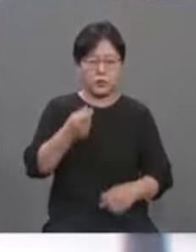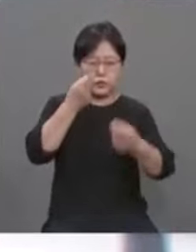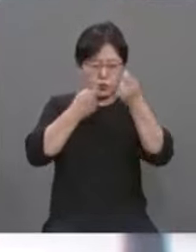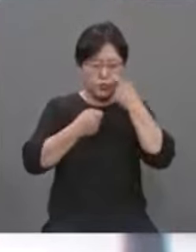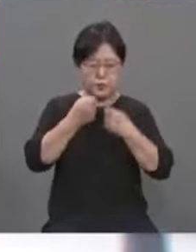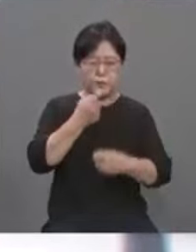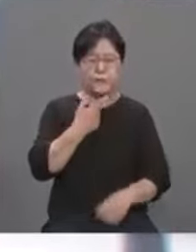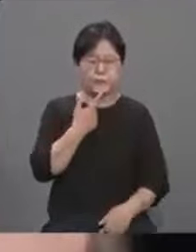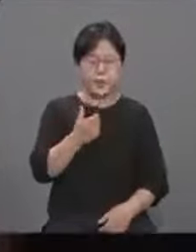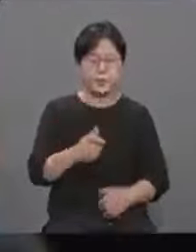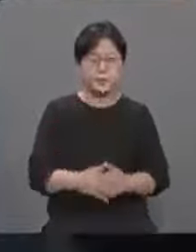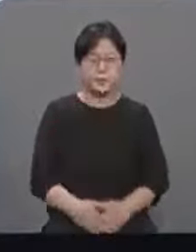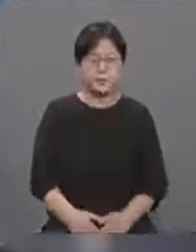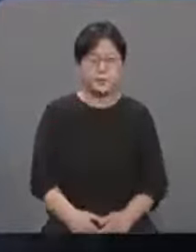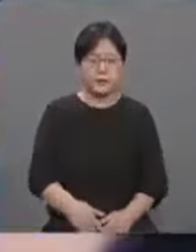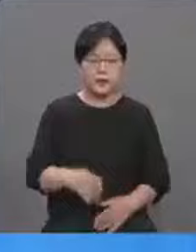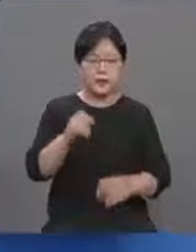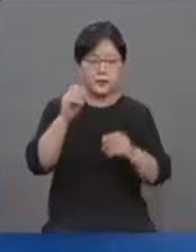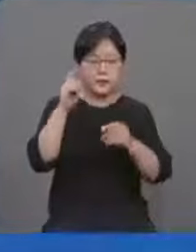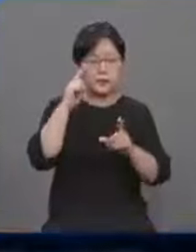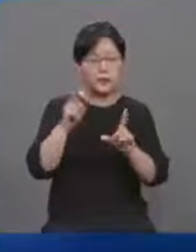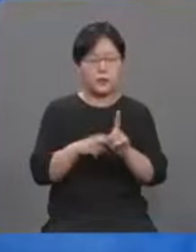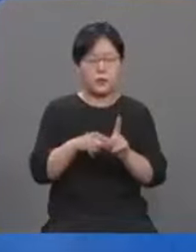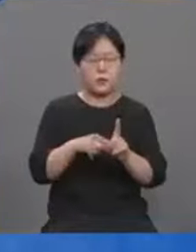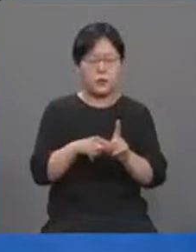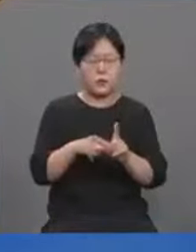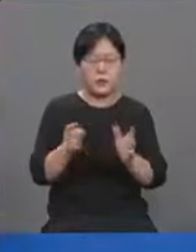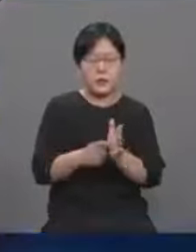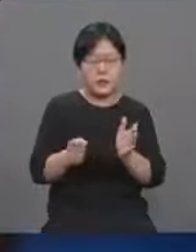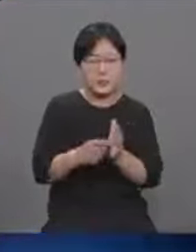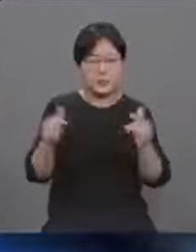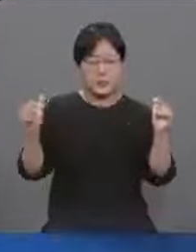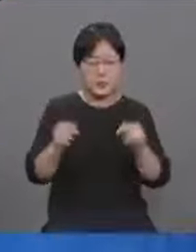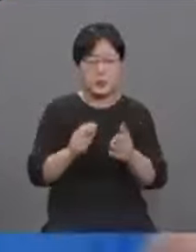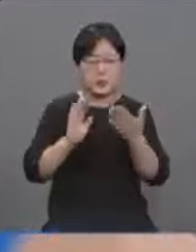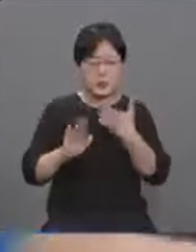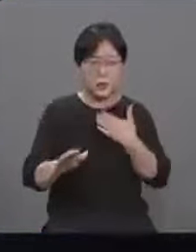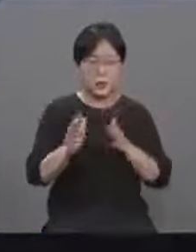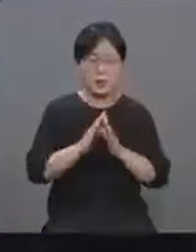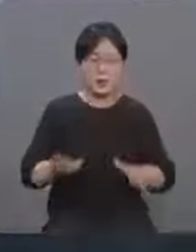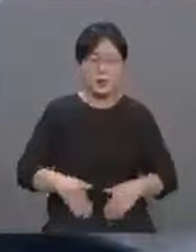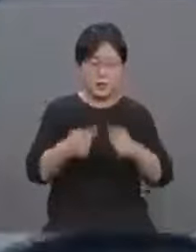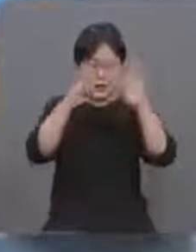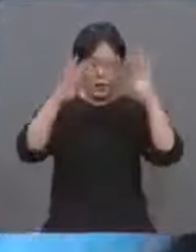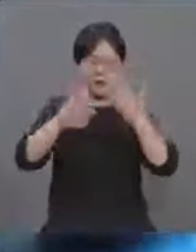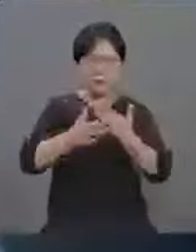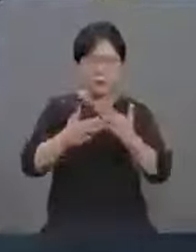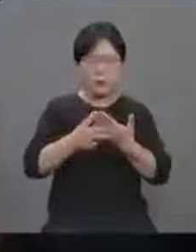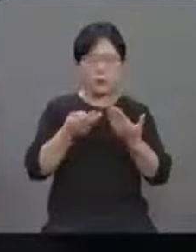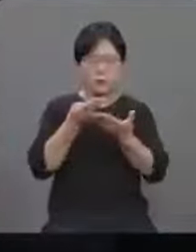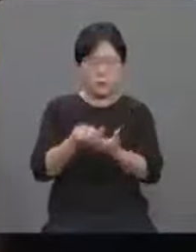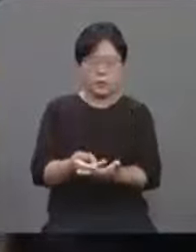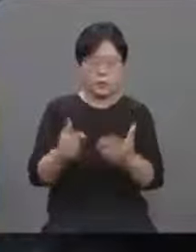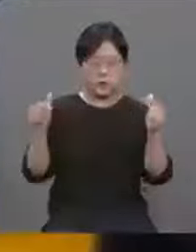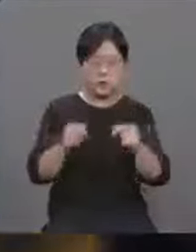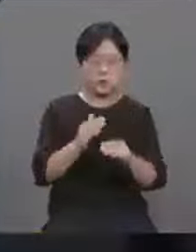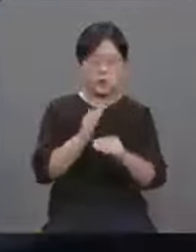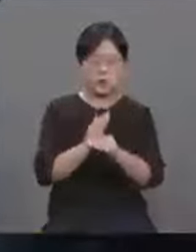나올 뻔했던 것 같습니다. 의식을 잃었던 운전자는 응급처치를 받은 뒤 전남대 병원으로 옮겨져 회복